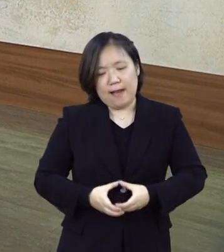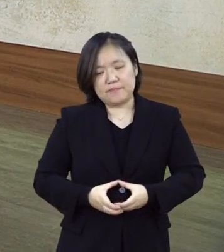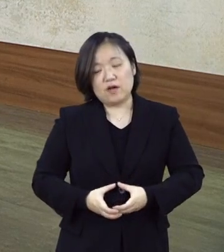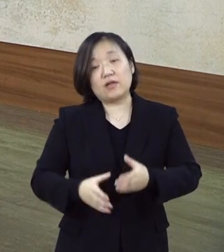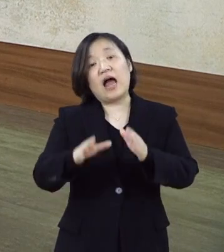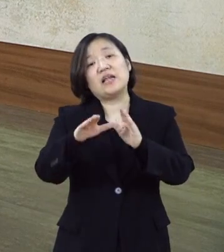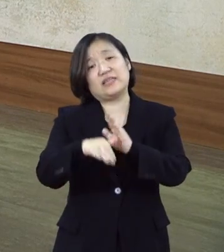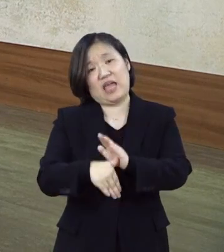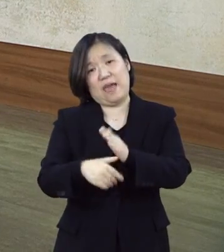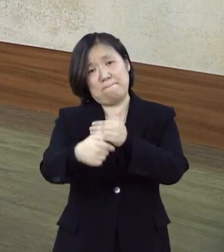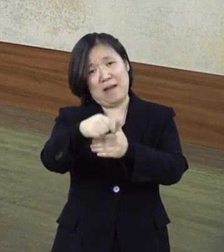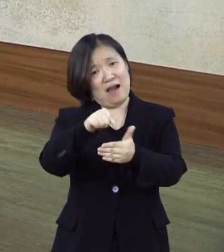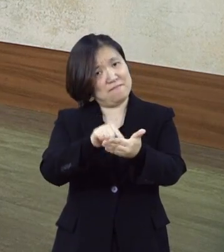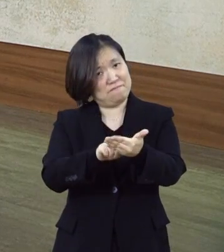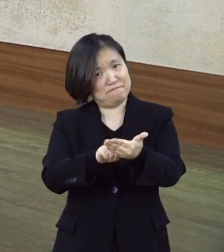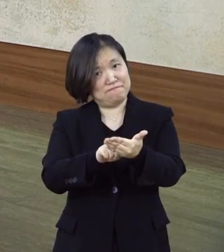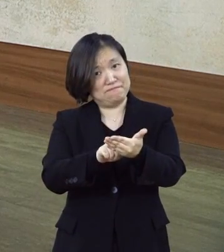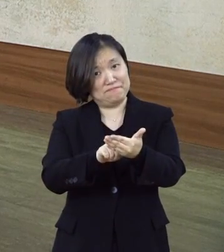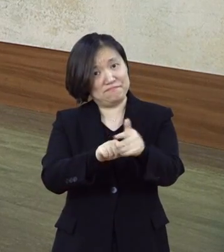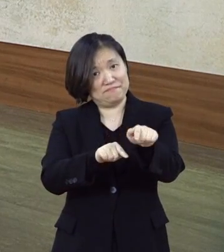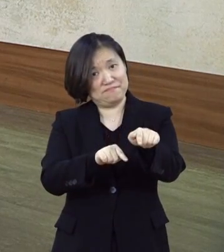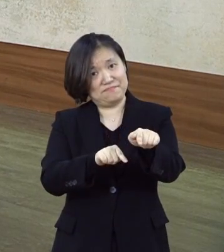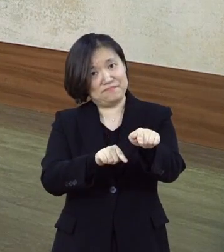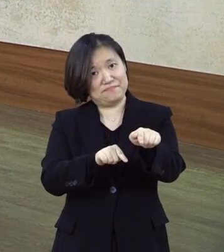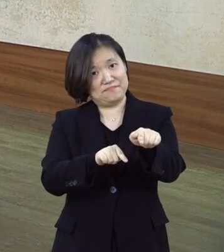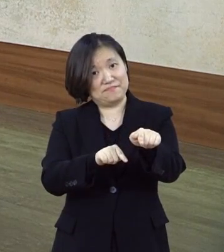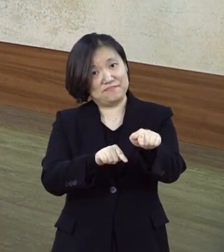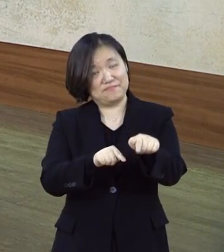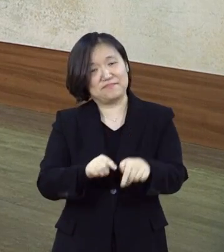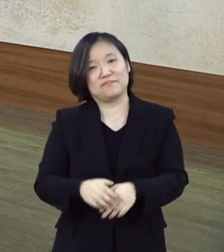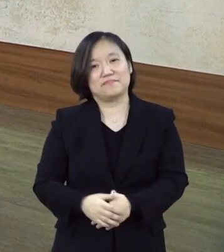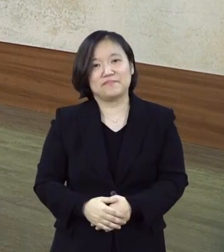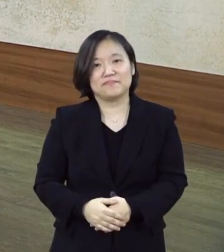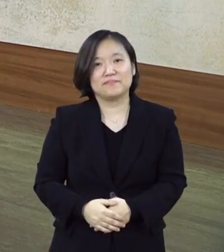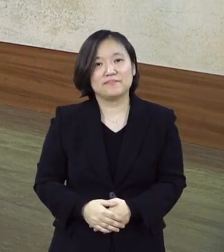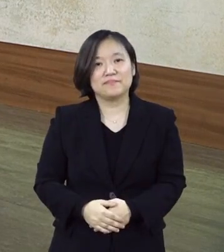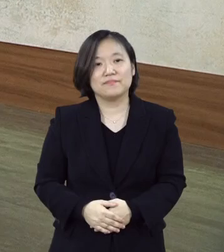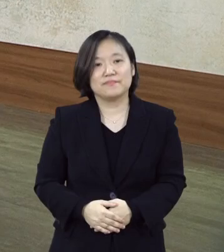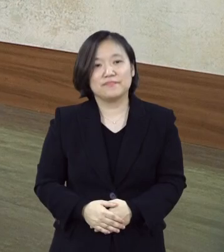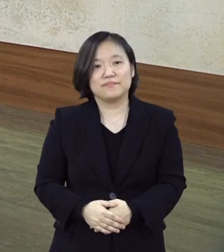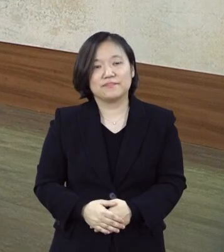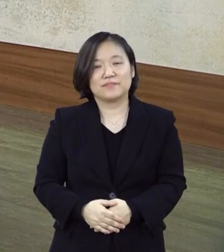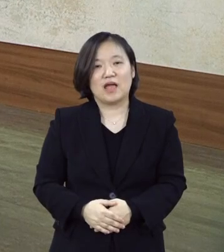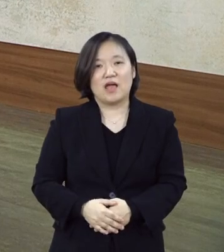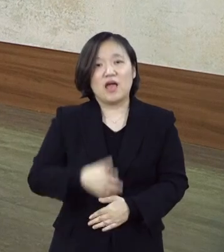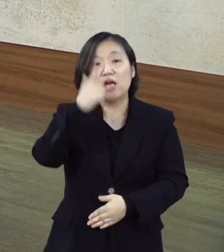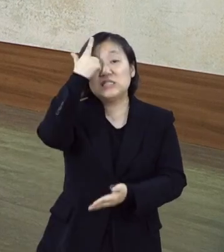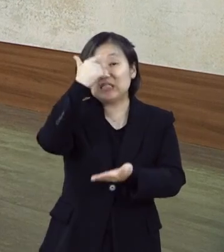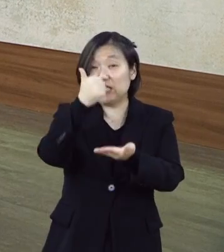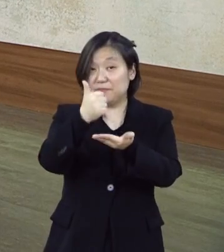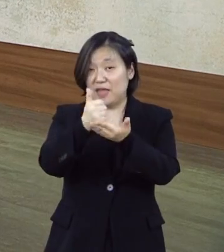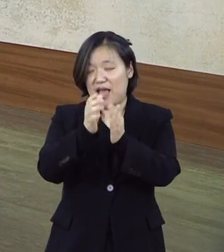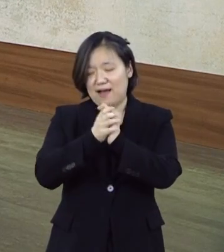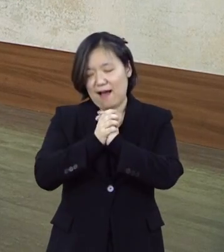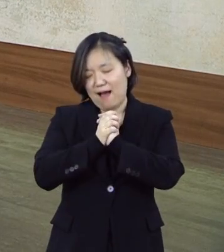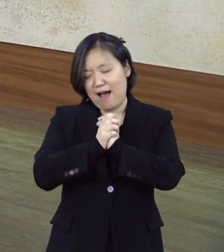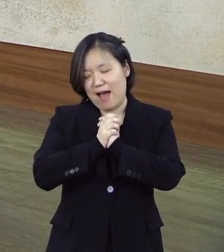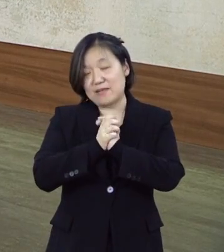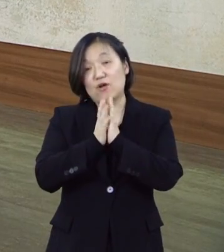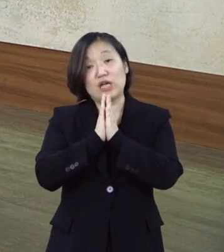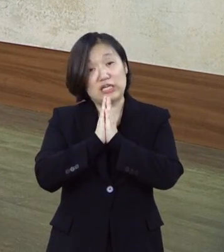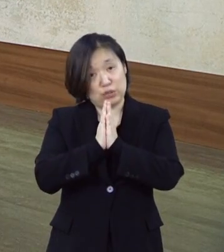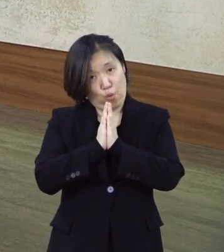그런 경험을 몇 번 할 때가 있었거든요. 그래서 스님들이 간절하게 기도하고